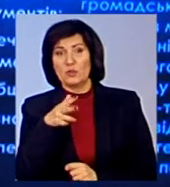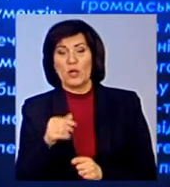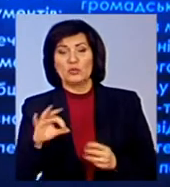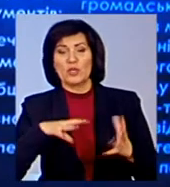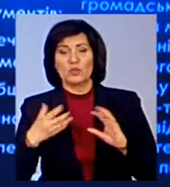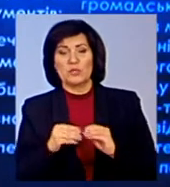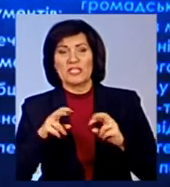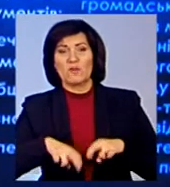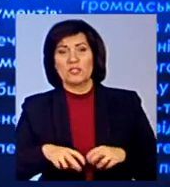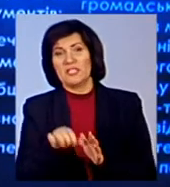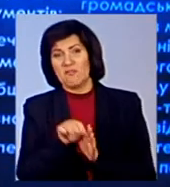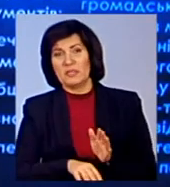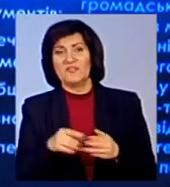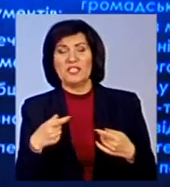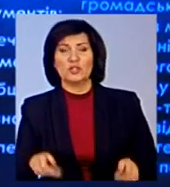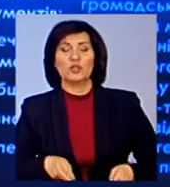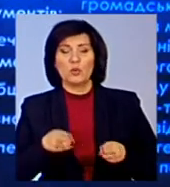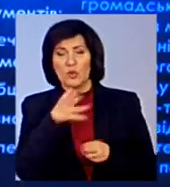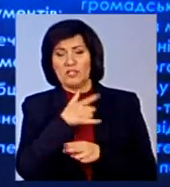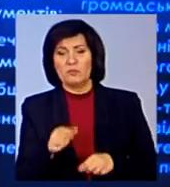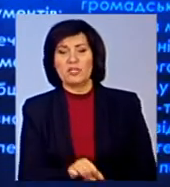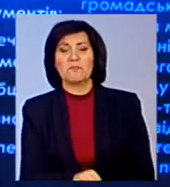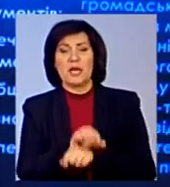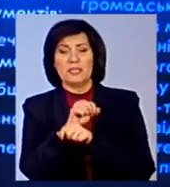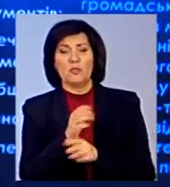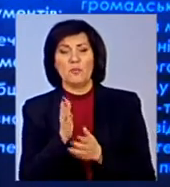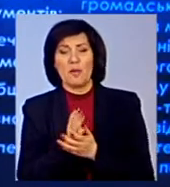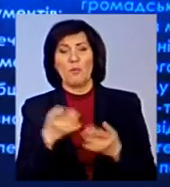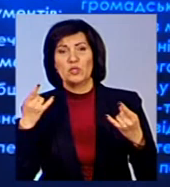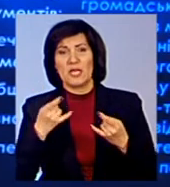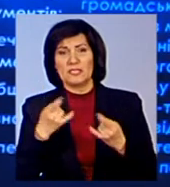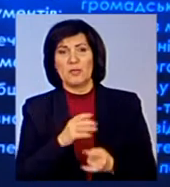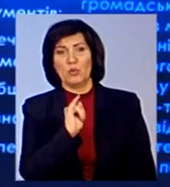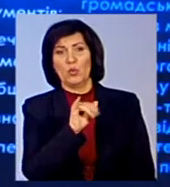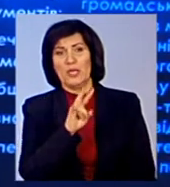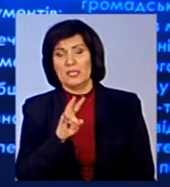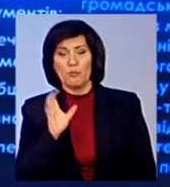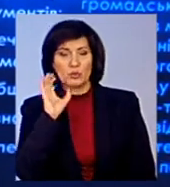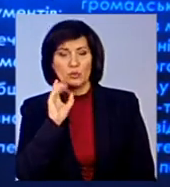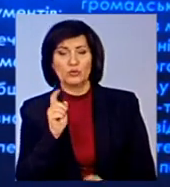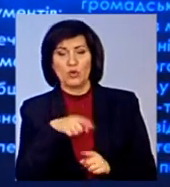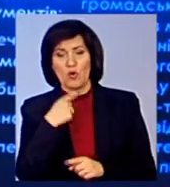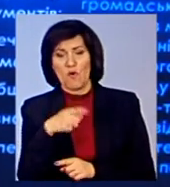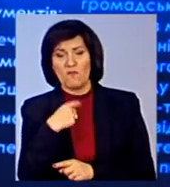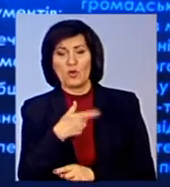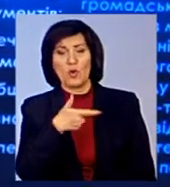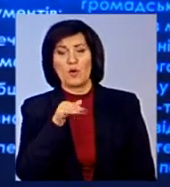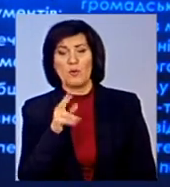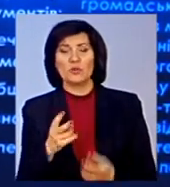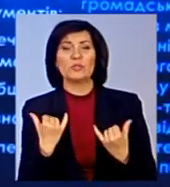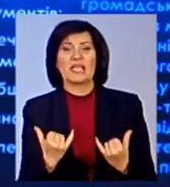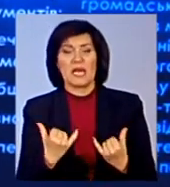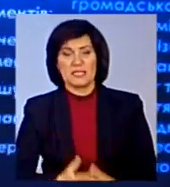результатів розслідування вбивств та інших злочинів під час Майдану. Пряму трансляцію веде УНН. Послухаємо, що говорить Сергій Горбатюк